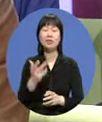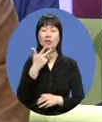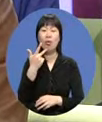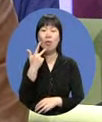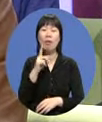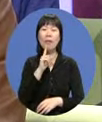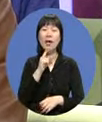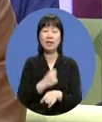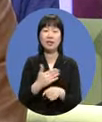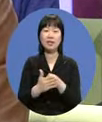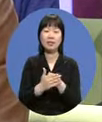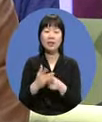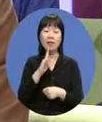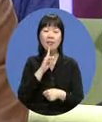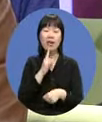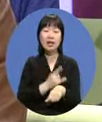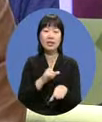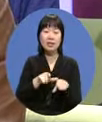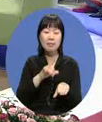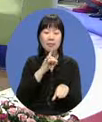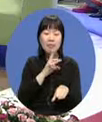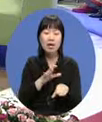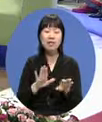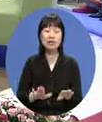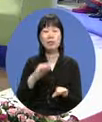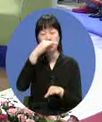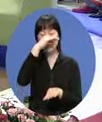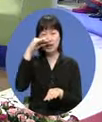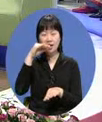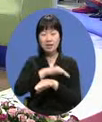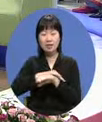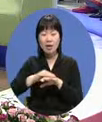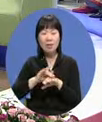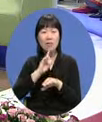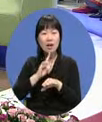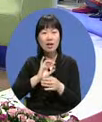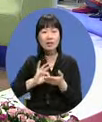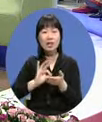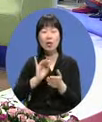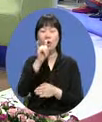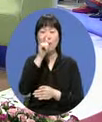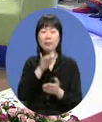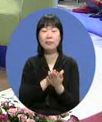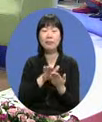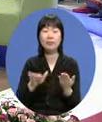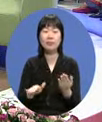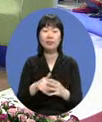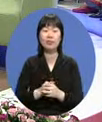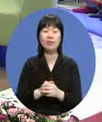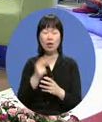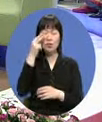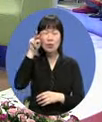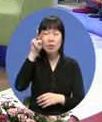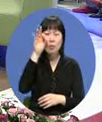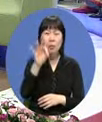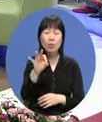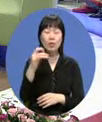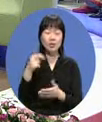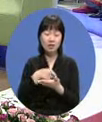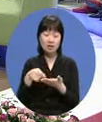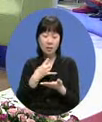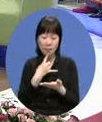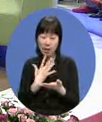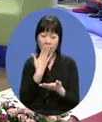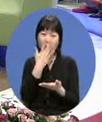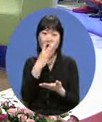영어는 말이니까, 말로 해야지만 뭔가 진짜 제대로 된 말을 하는 게 되는 거잖아요. 그렇죠. 그렇죠? 네. 아, 눈으로 보고 쓴 것말로